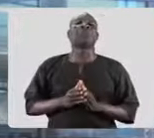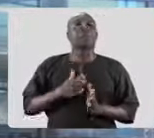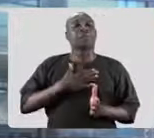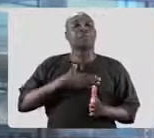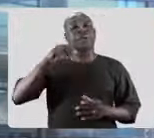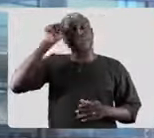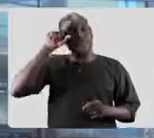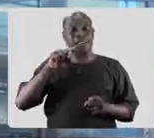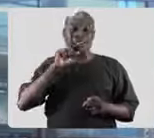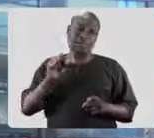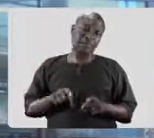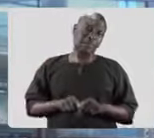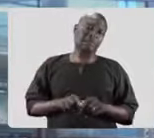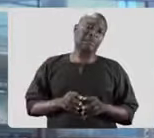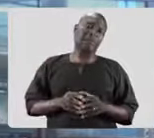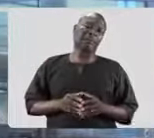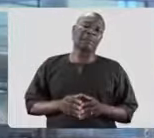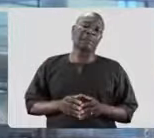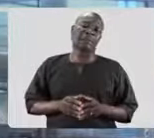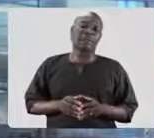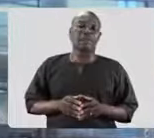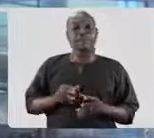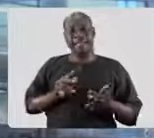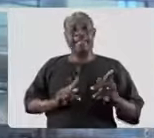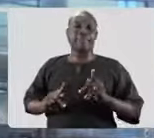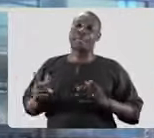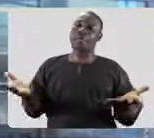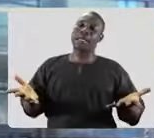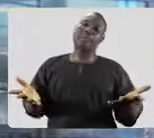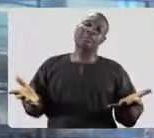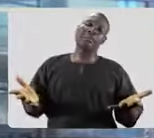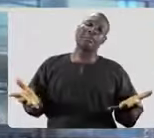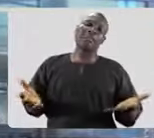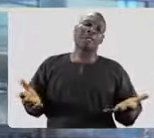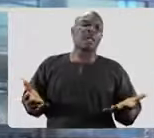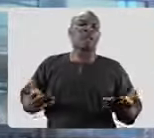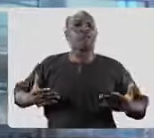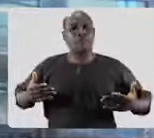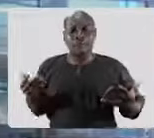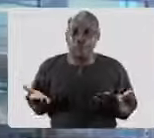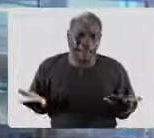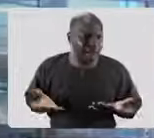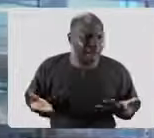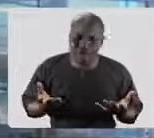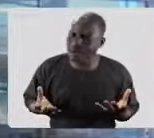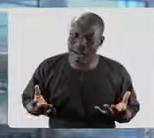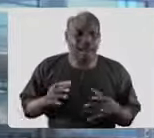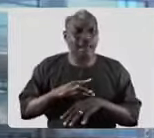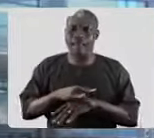Medafo awutie me na adasama ye jedien ewo iwiase